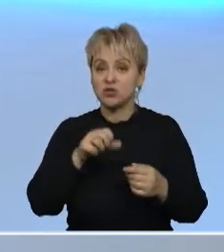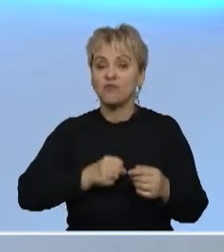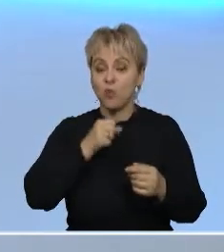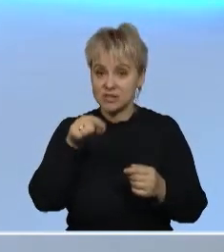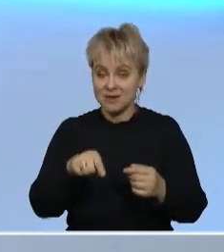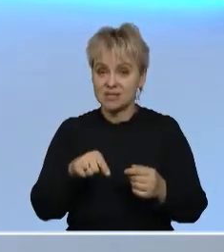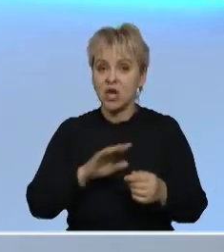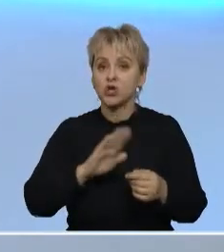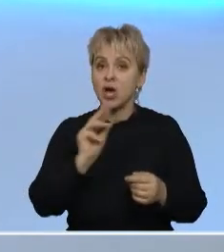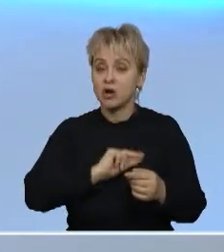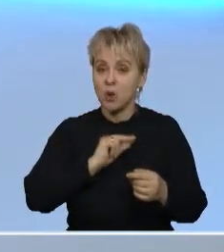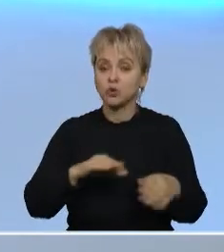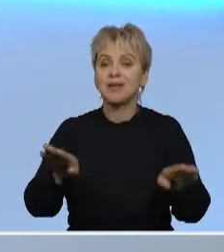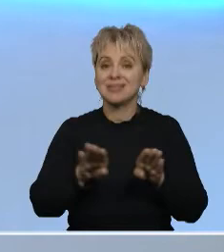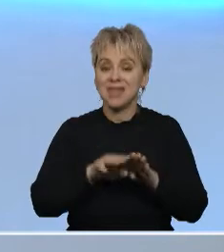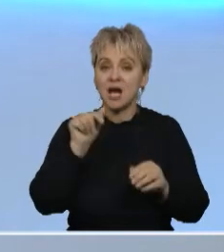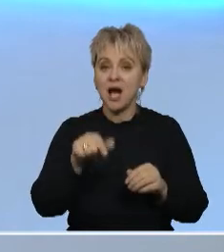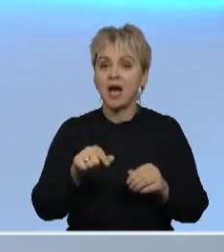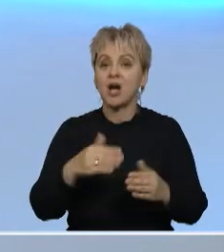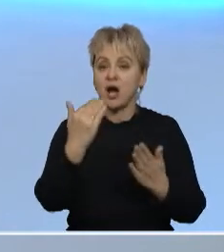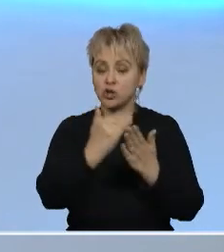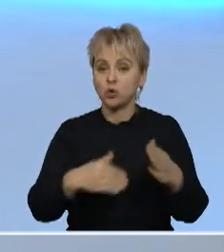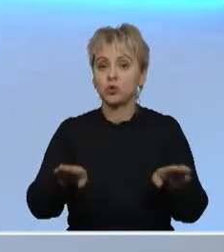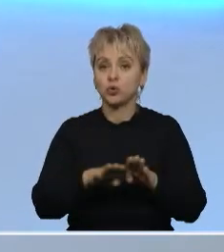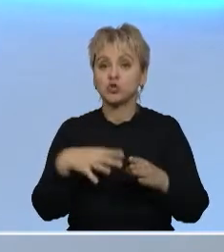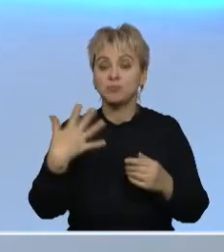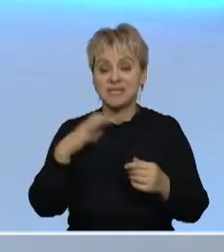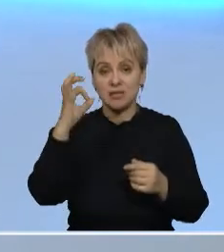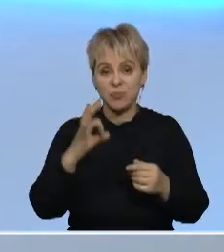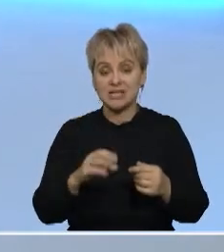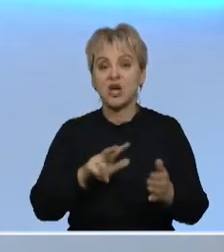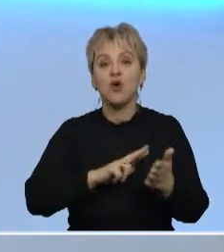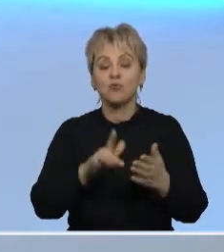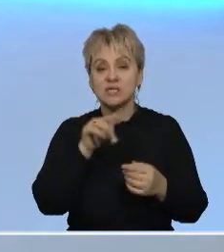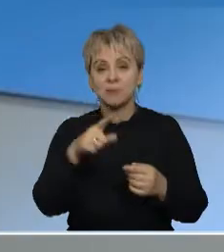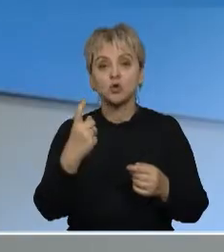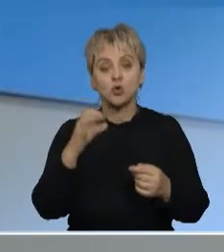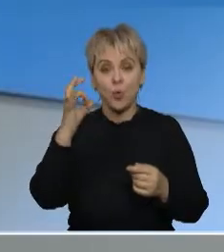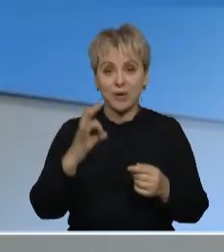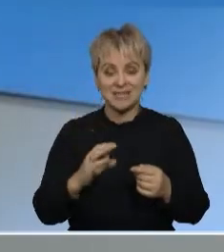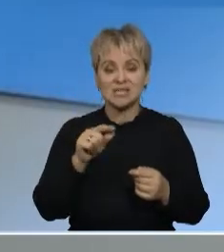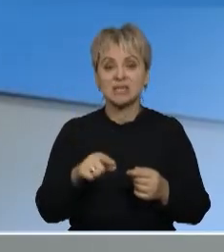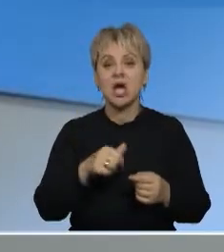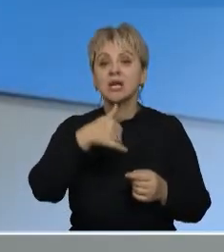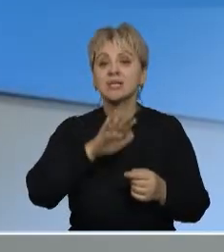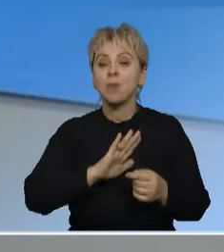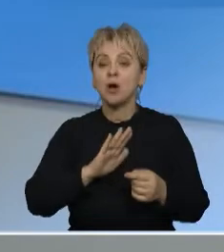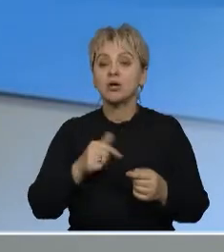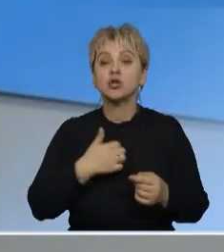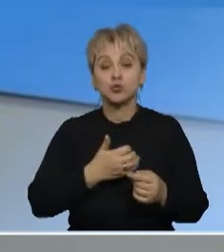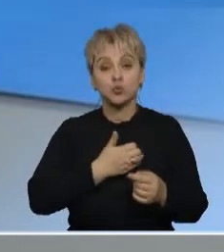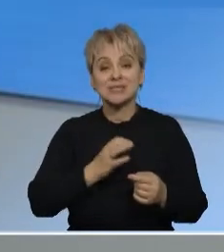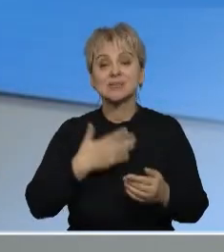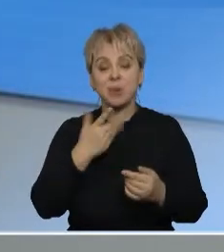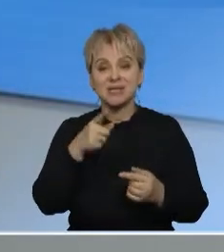также не работающих. Угу. Такая же категория тоже 50%, 80 лет также 100%. Не могу вас не спросить,